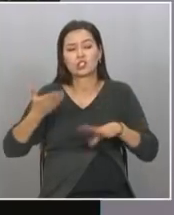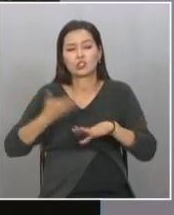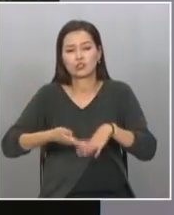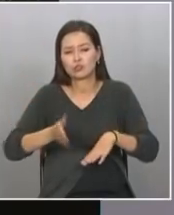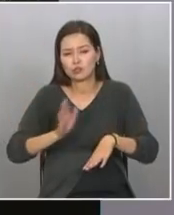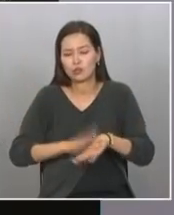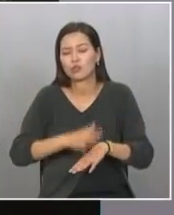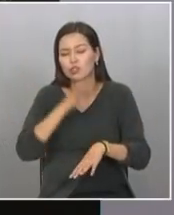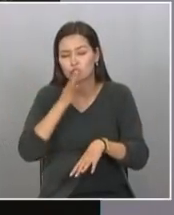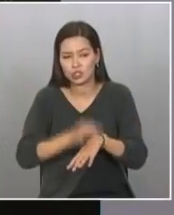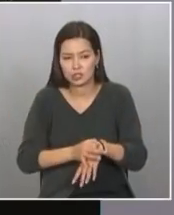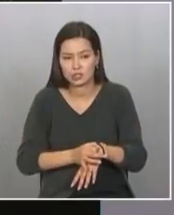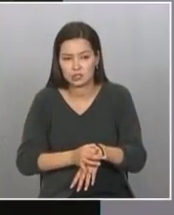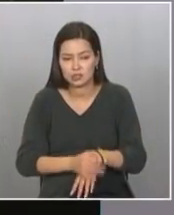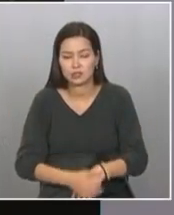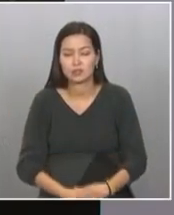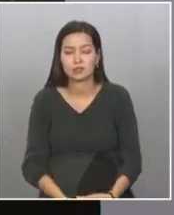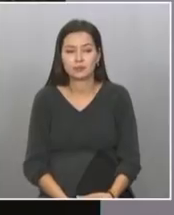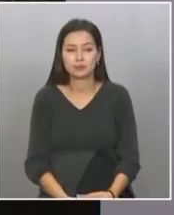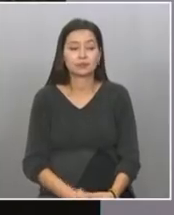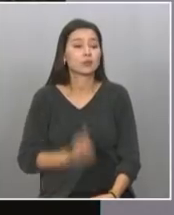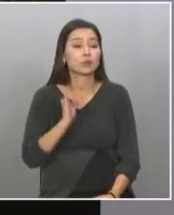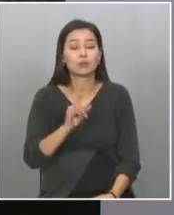часы. А у вас какое